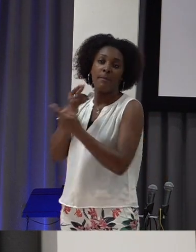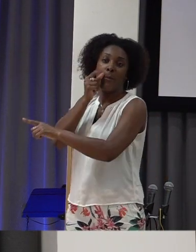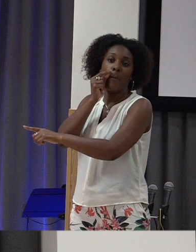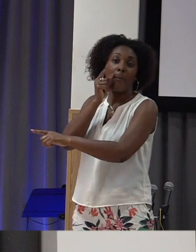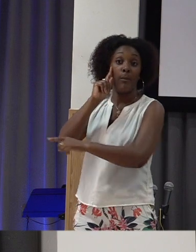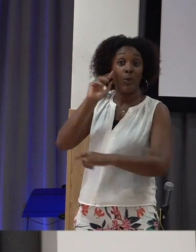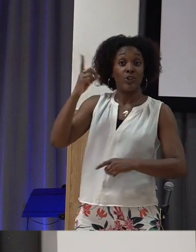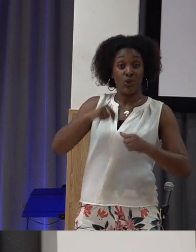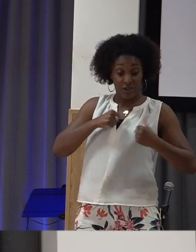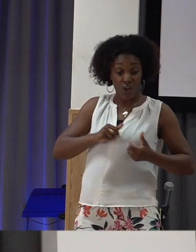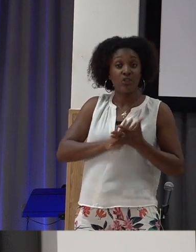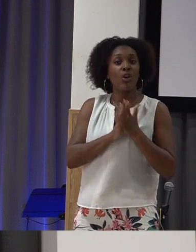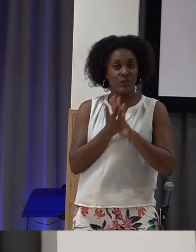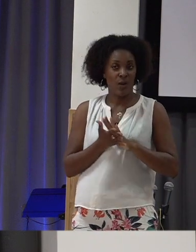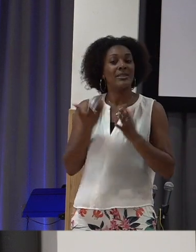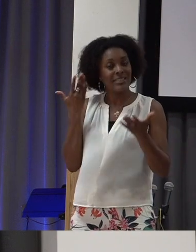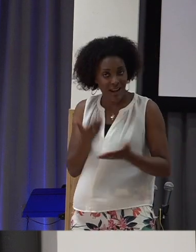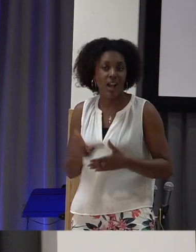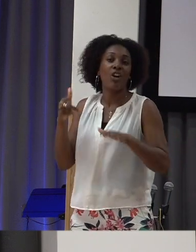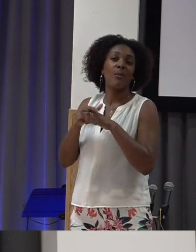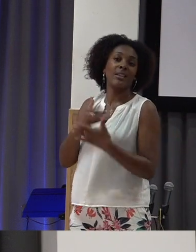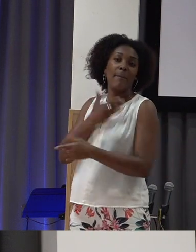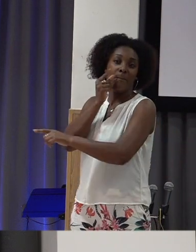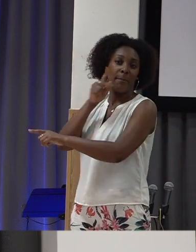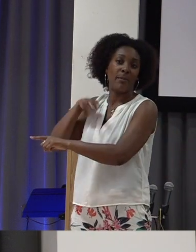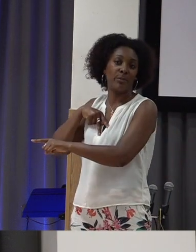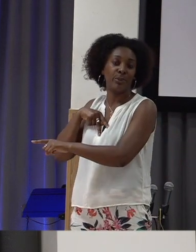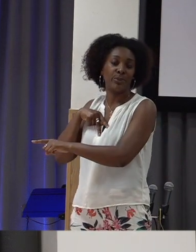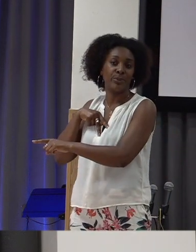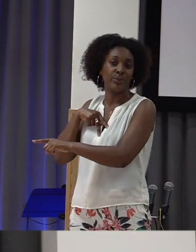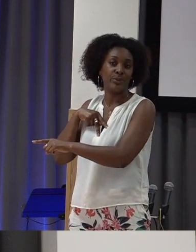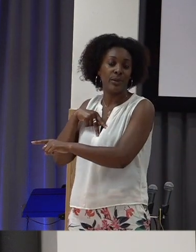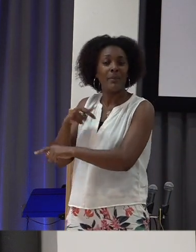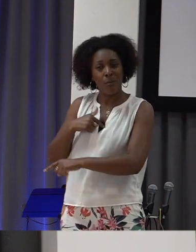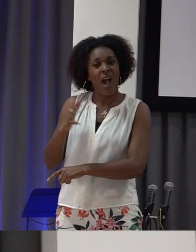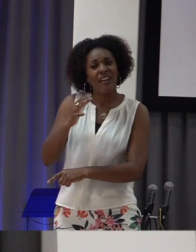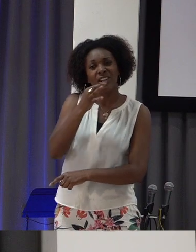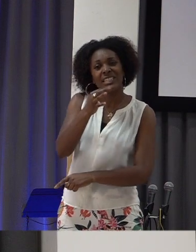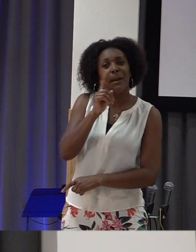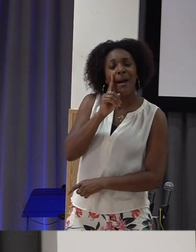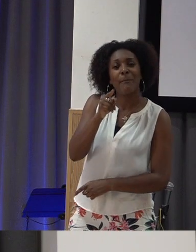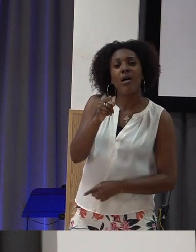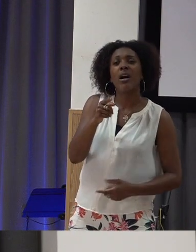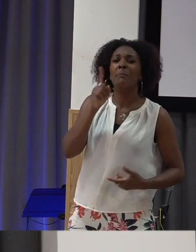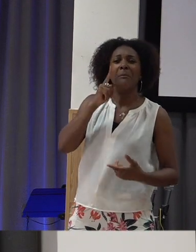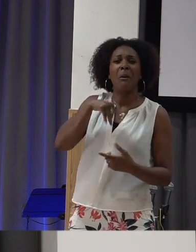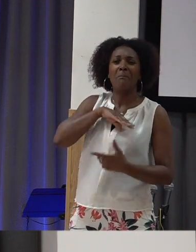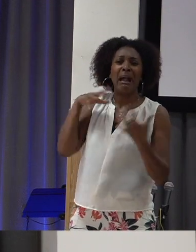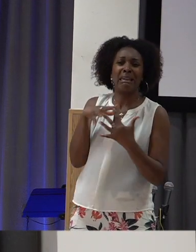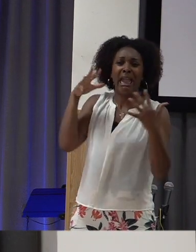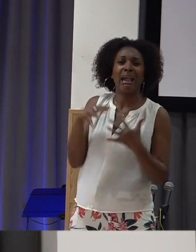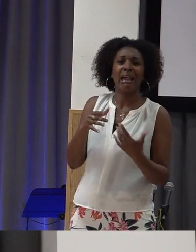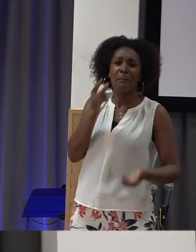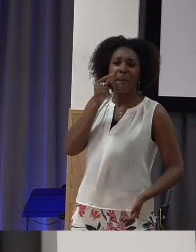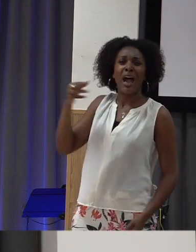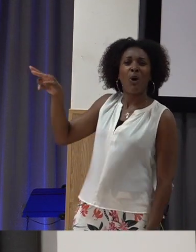cœur. Et dernière chose dans ce domaine-là, j'avais dit à ma mère, à cause des conséquences de la guerre, mon père